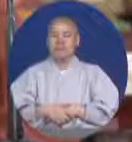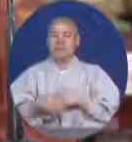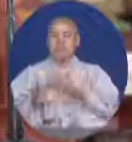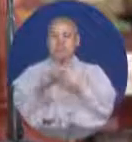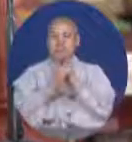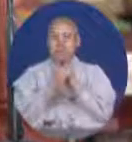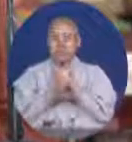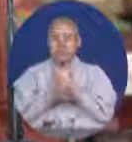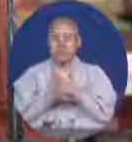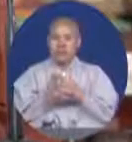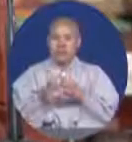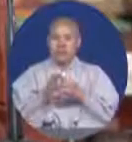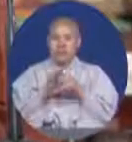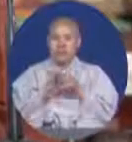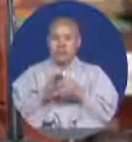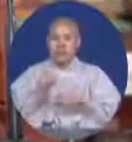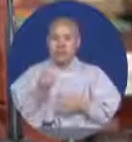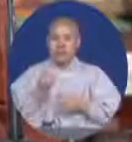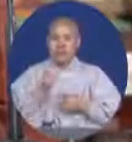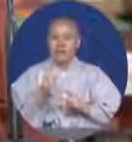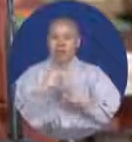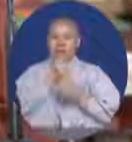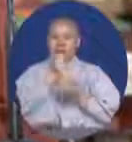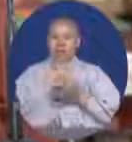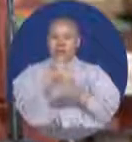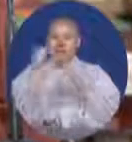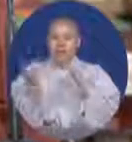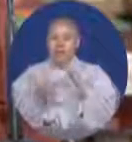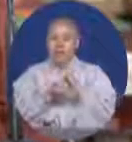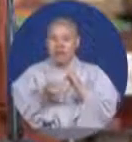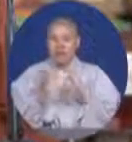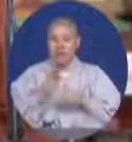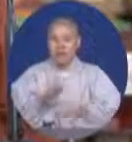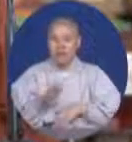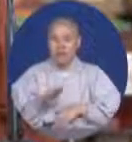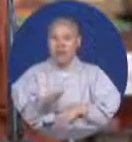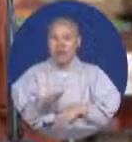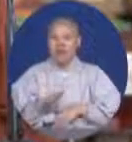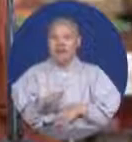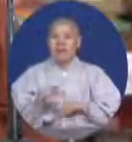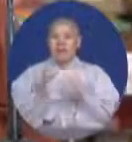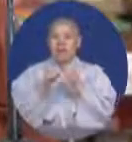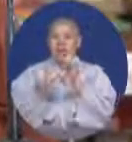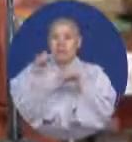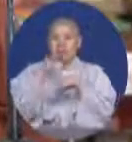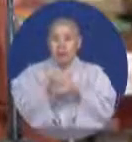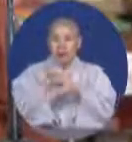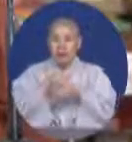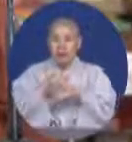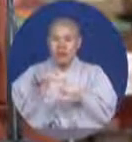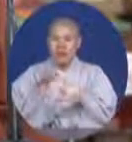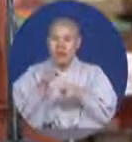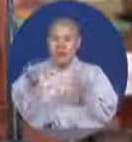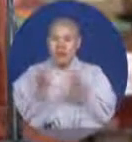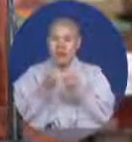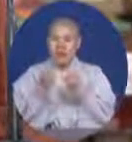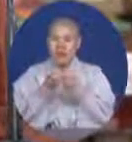그러면은 그 인연으로 성불을 하셨는데 실제로 닦기는 어떻게 닦았는가?